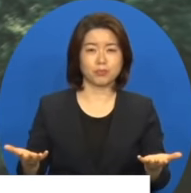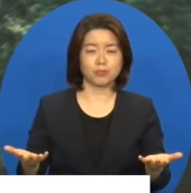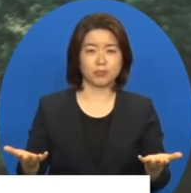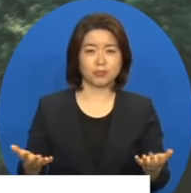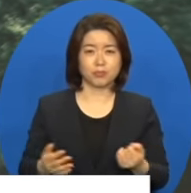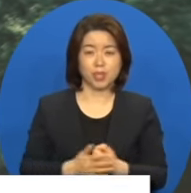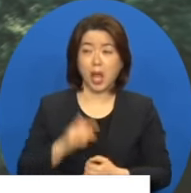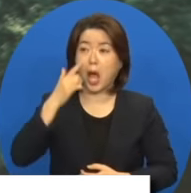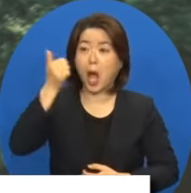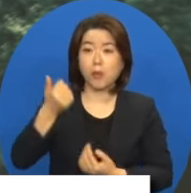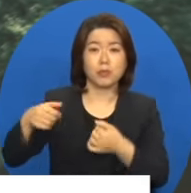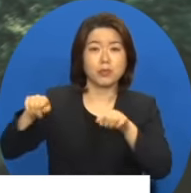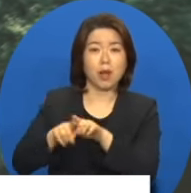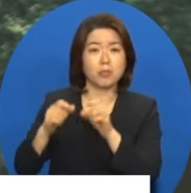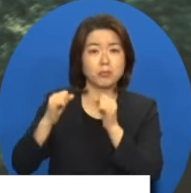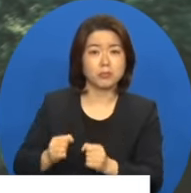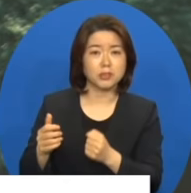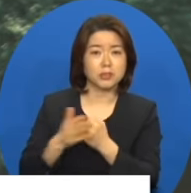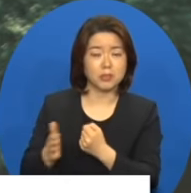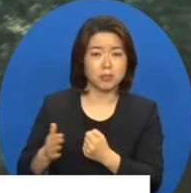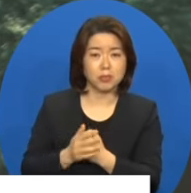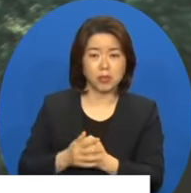없습니다. 아버지와 같이 있다면.